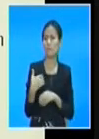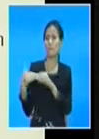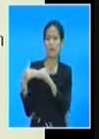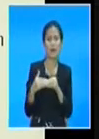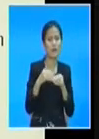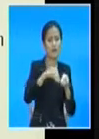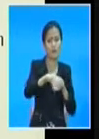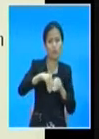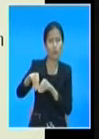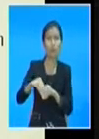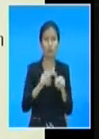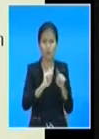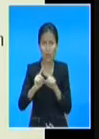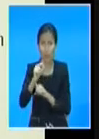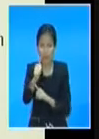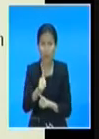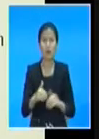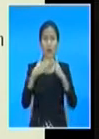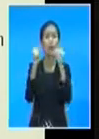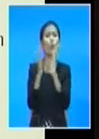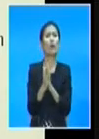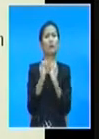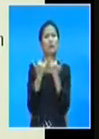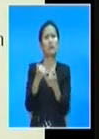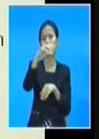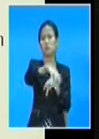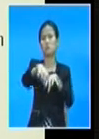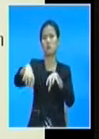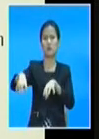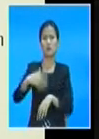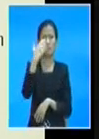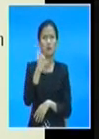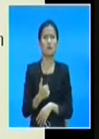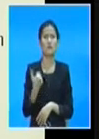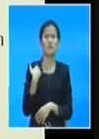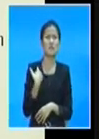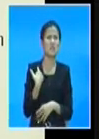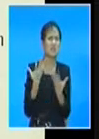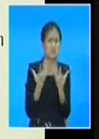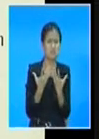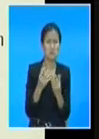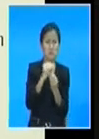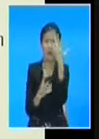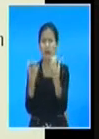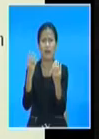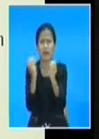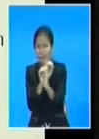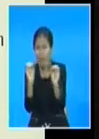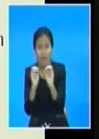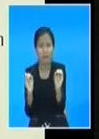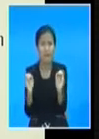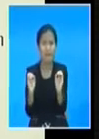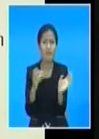ตแทบจะไม่มีต้นไม้เลยเอ้ยผมก็แปลกใจนะฮะไปงานศพนะฮะ5ต้องให้ชุมชนได้รับสิทธิประโย